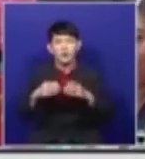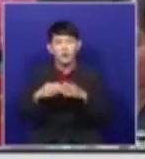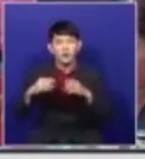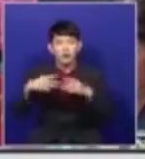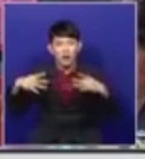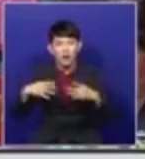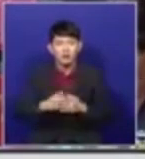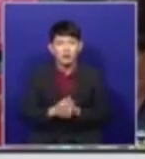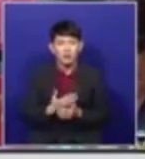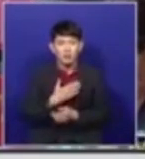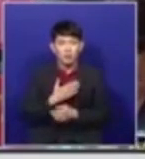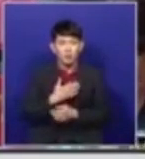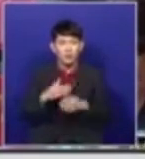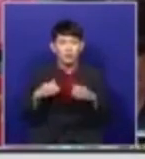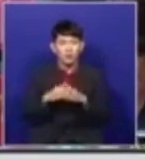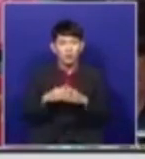แต่พวกผมเป็นฝ่ายค้านรุ่นน้องกัน